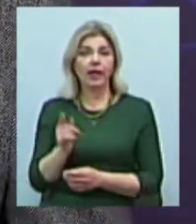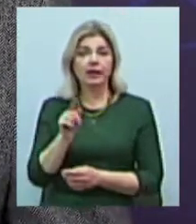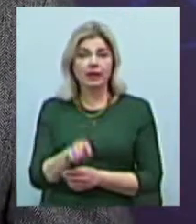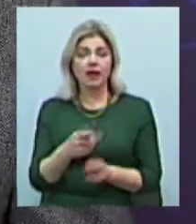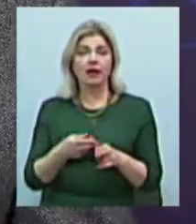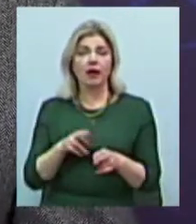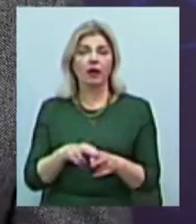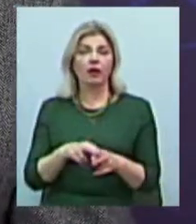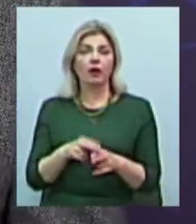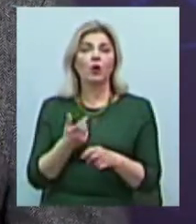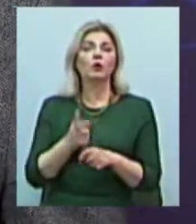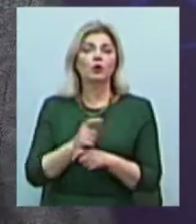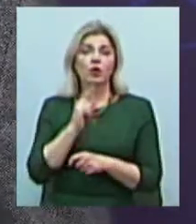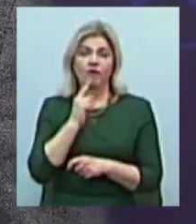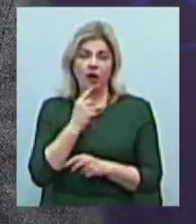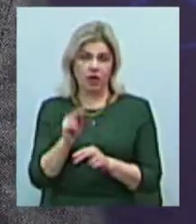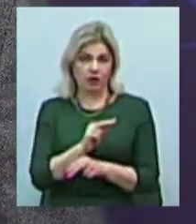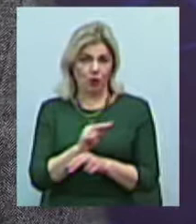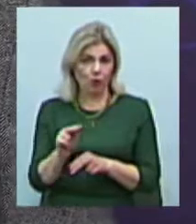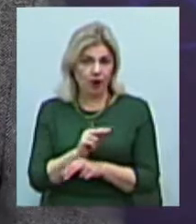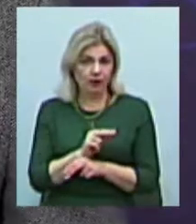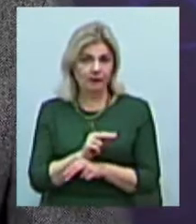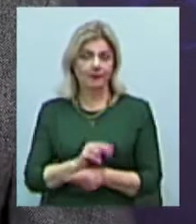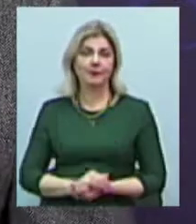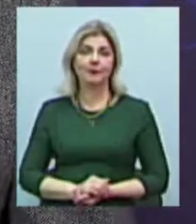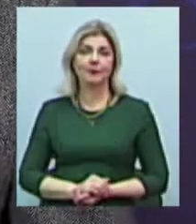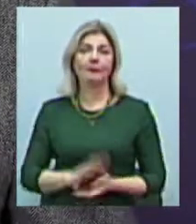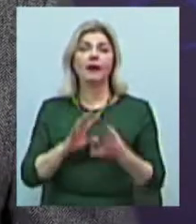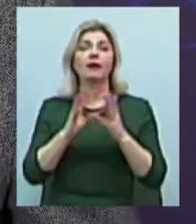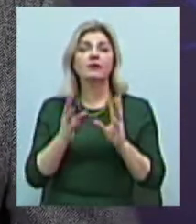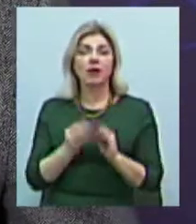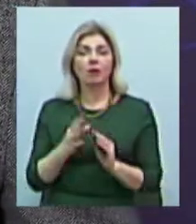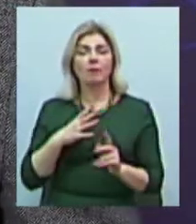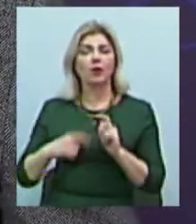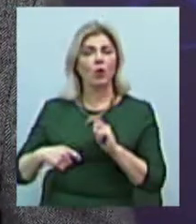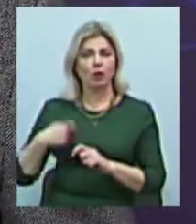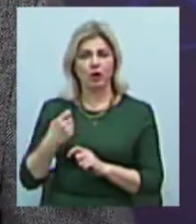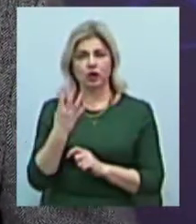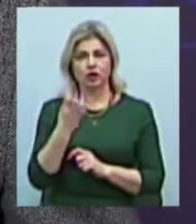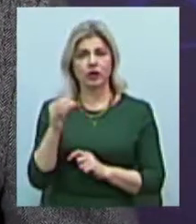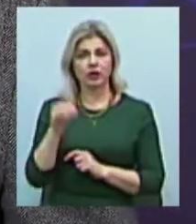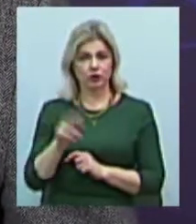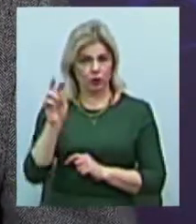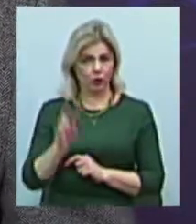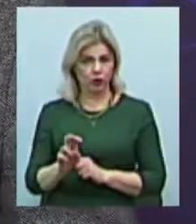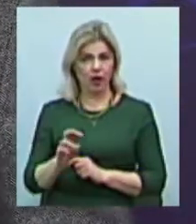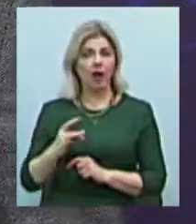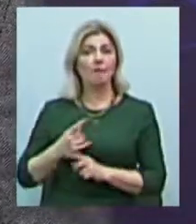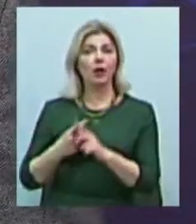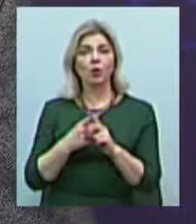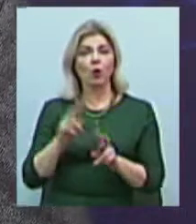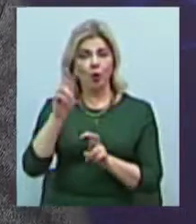дуже важко відремонтувати. Загалом було збитків завдано на 400 тисяч доларів. З білоруською